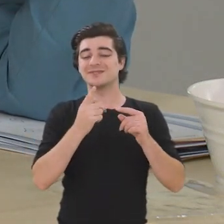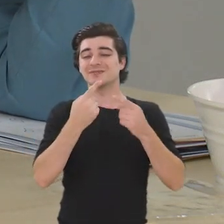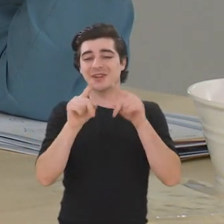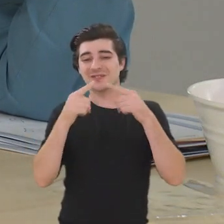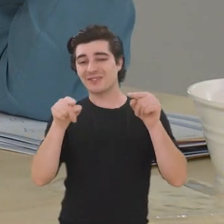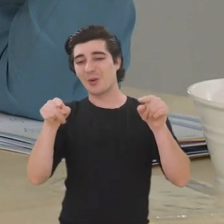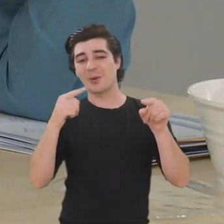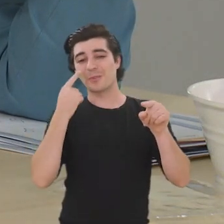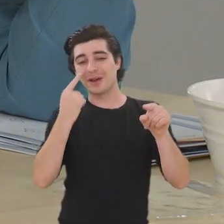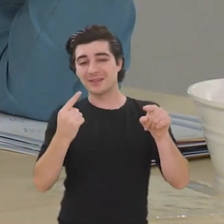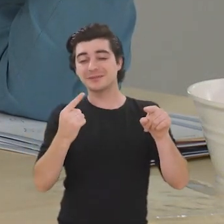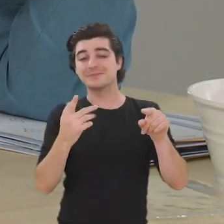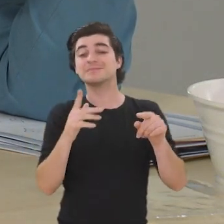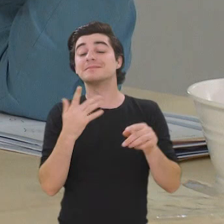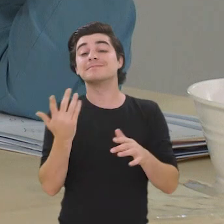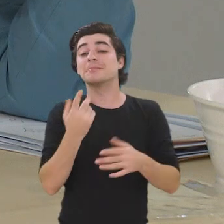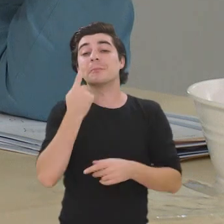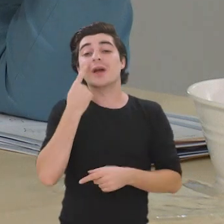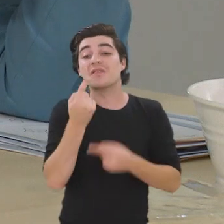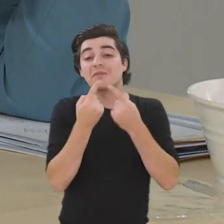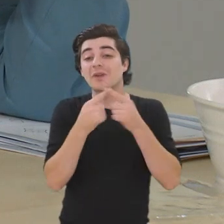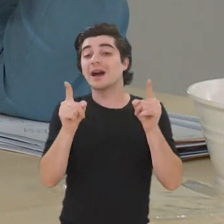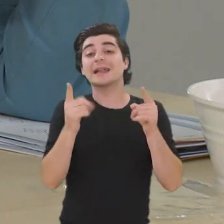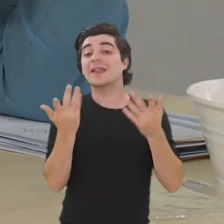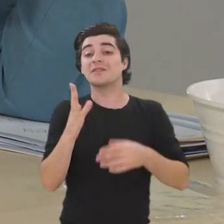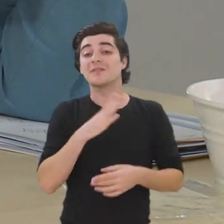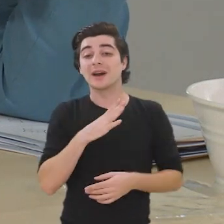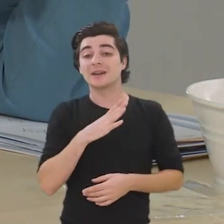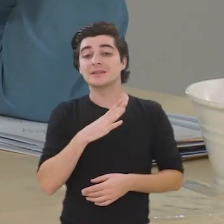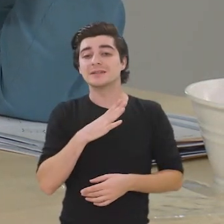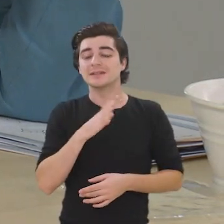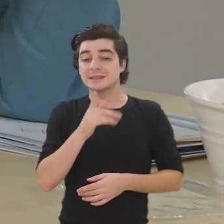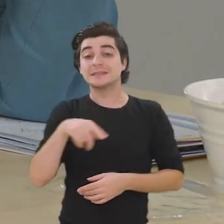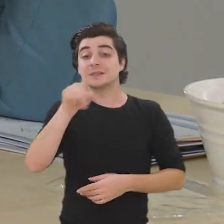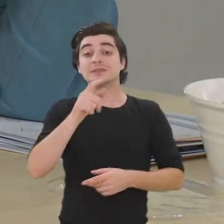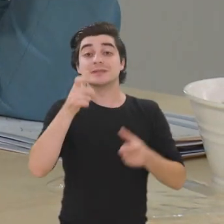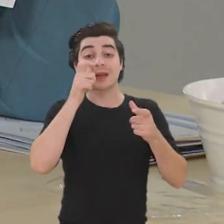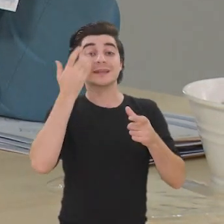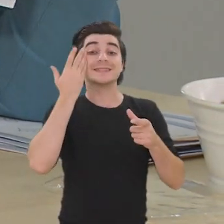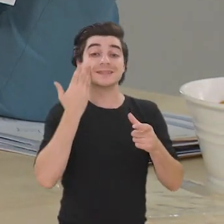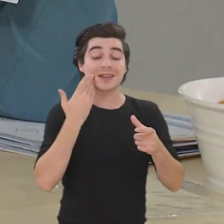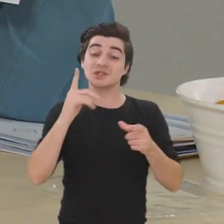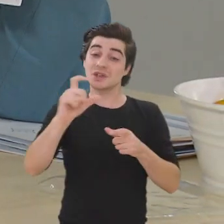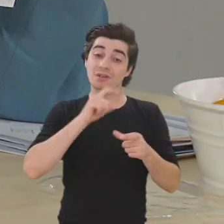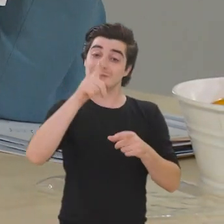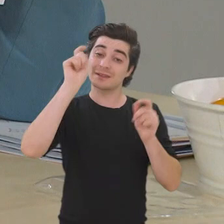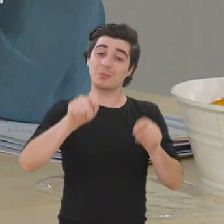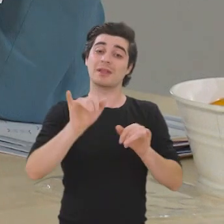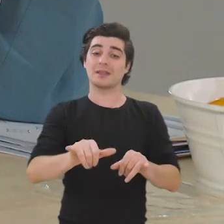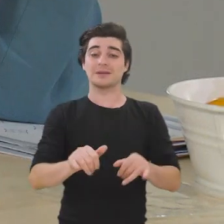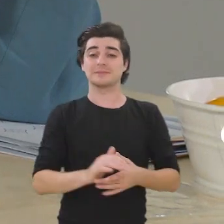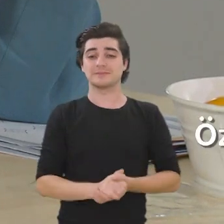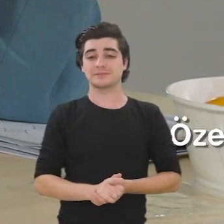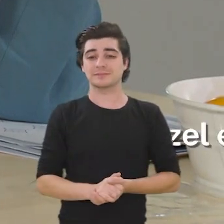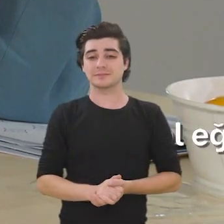şekillerimizi inceliyoruz ve bakalım hangisi farklıymış. Sizler de dikkatlice izleyin ve cevaplayın